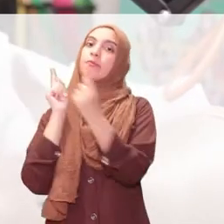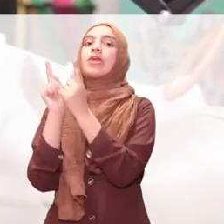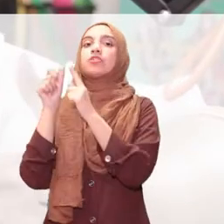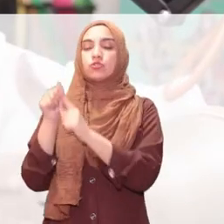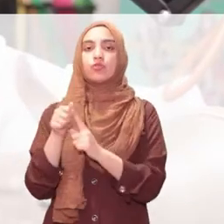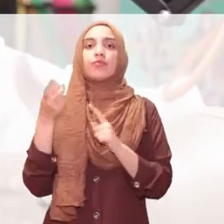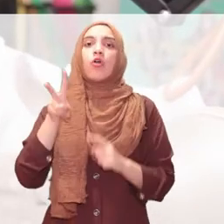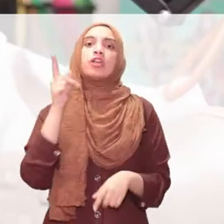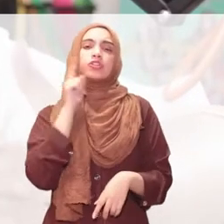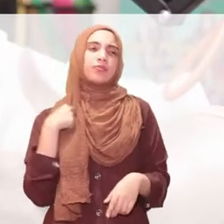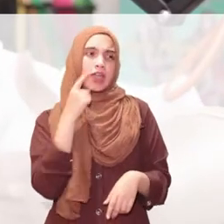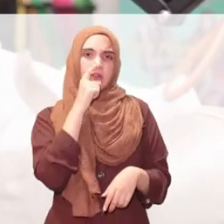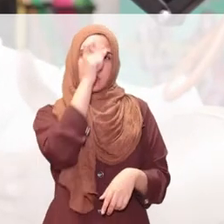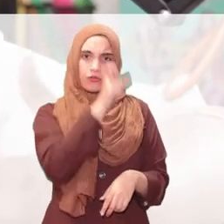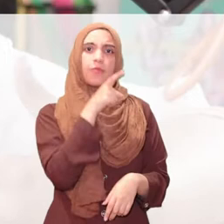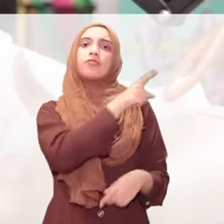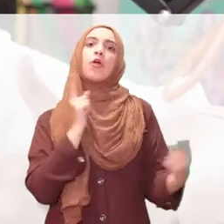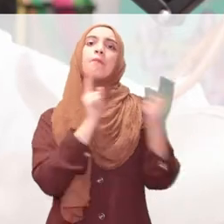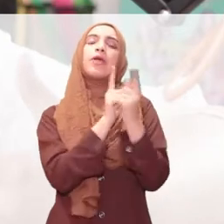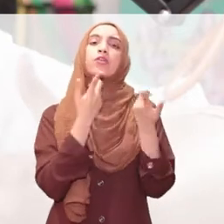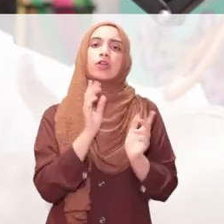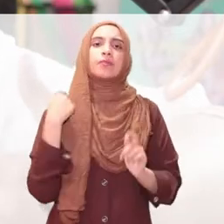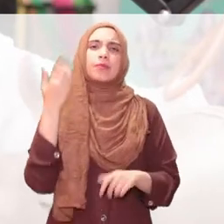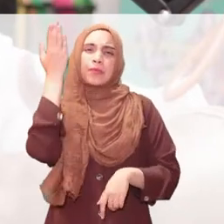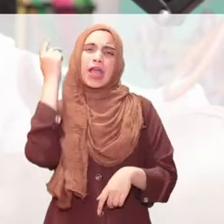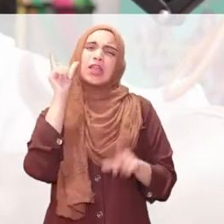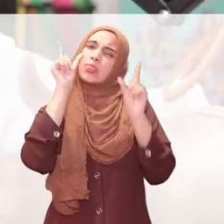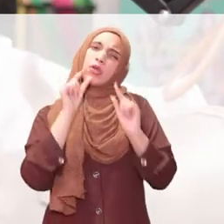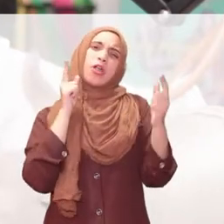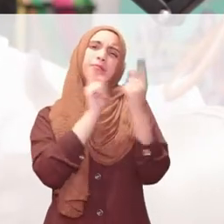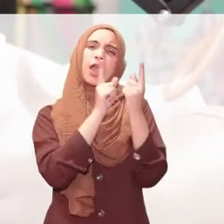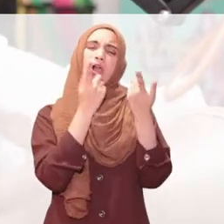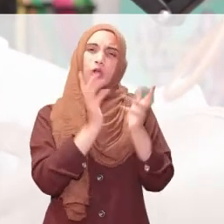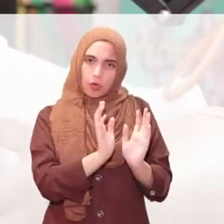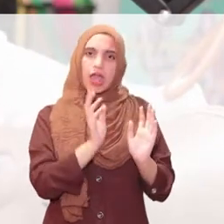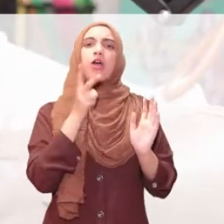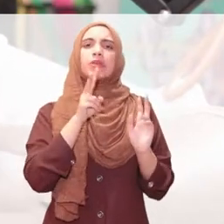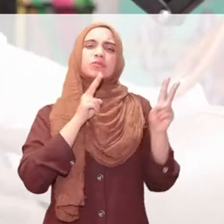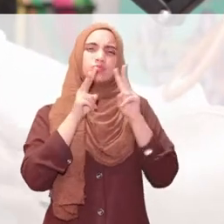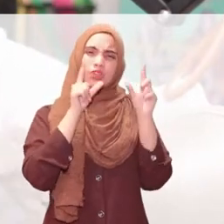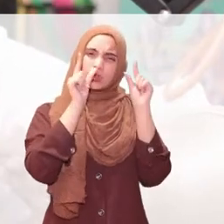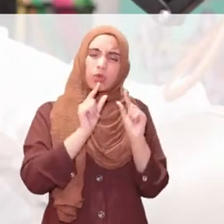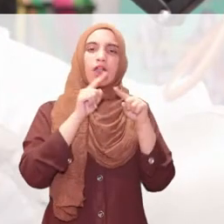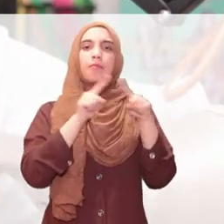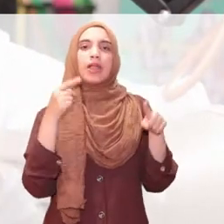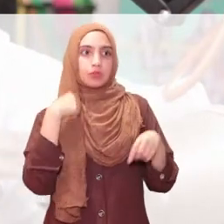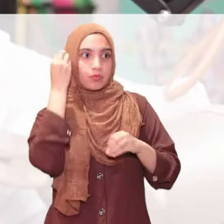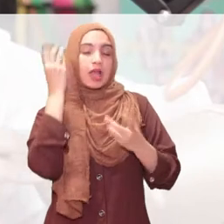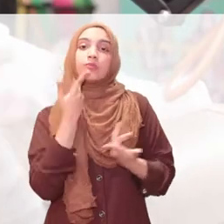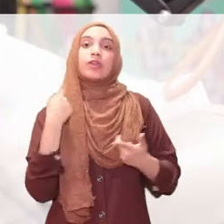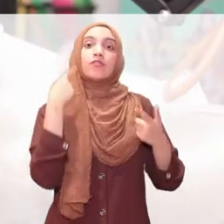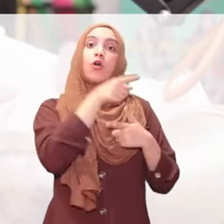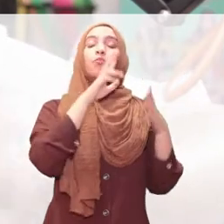लर्न फ्रॉम इनवेस्टमेंट चैनल इट्स सो मच फन विद द मिनिमम प्रोड्यूसर इंटरेक्शन द न्यू के आंगन अ अ